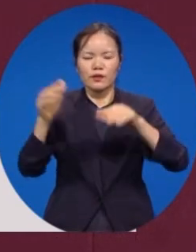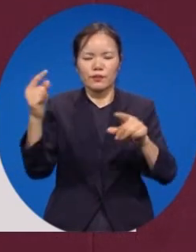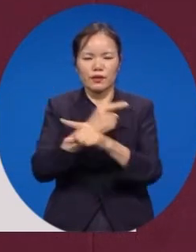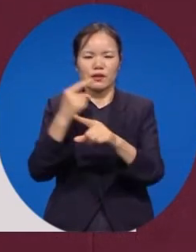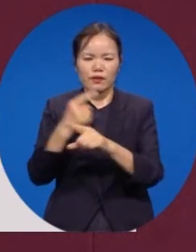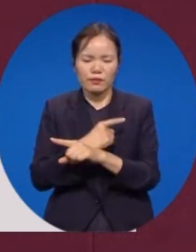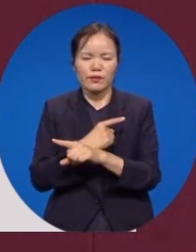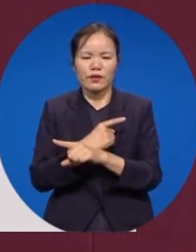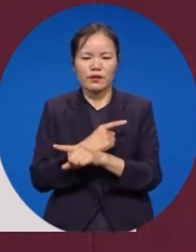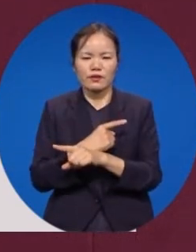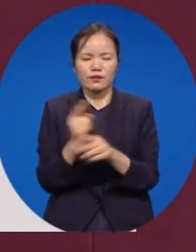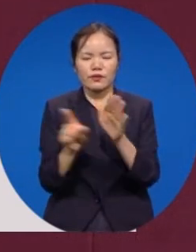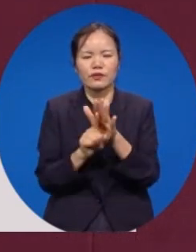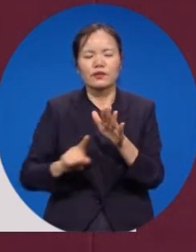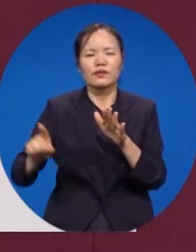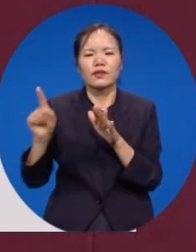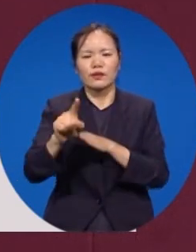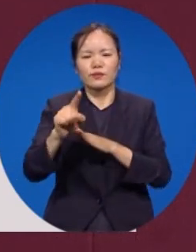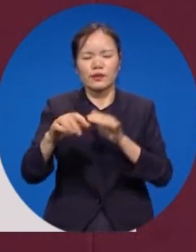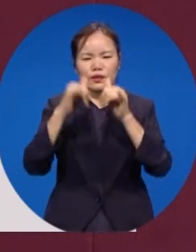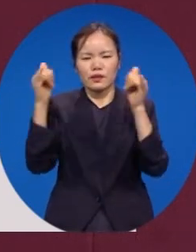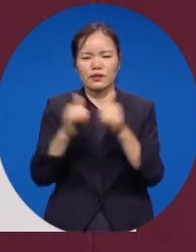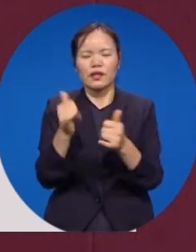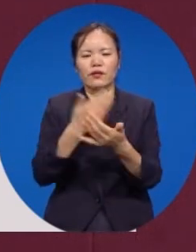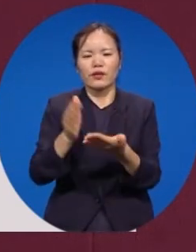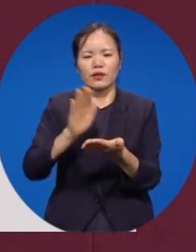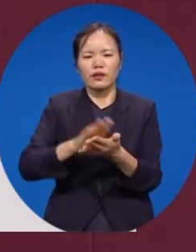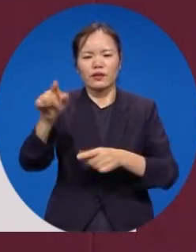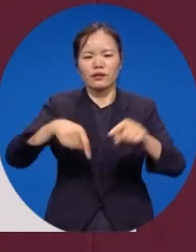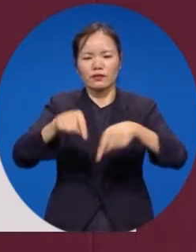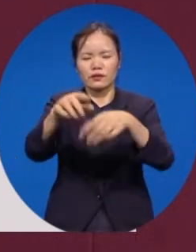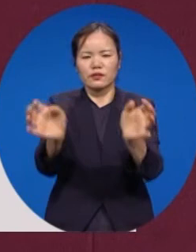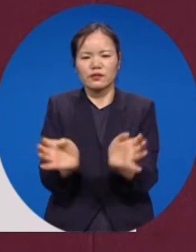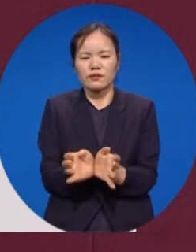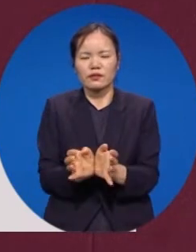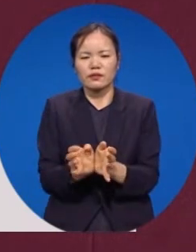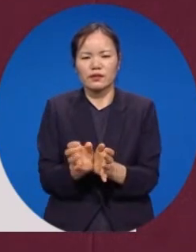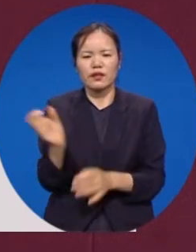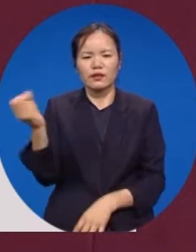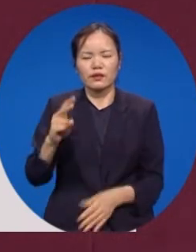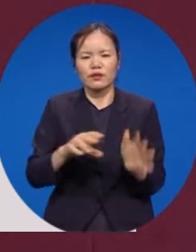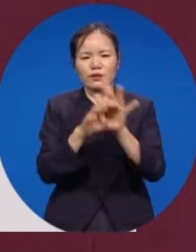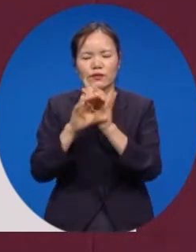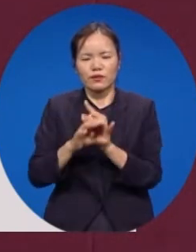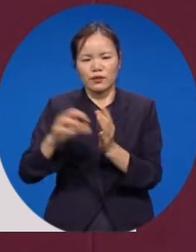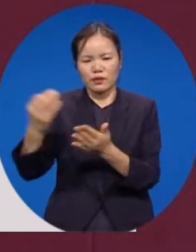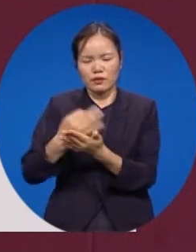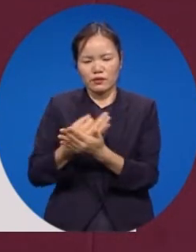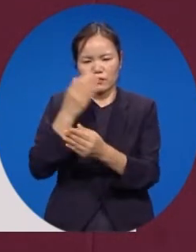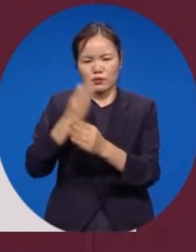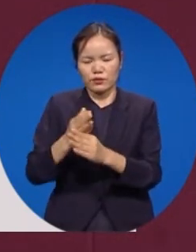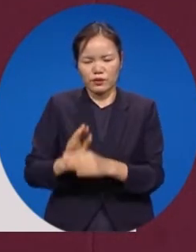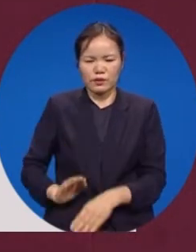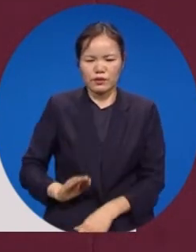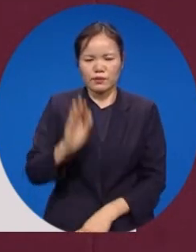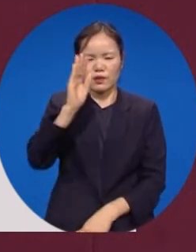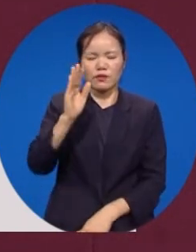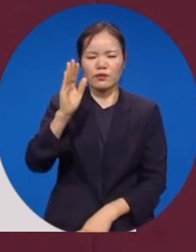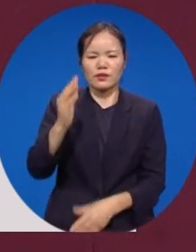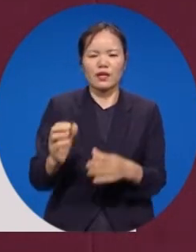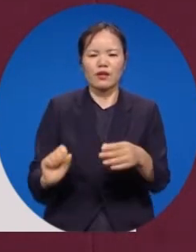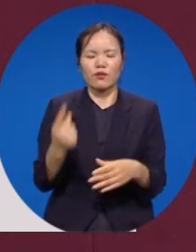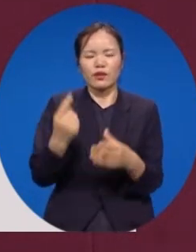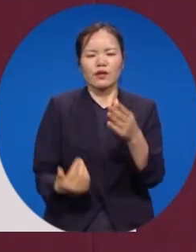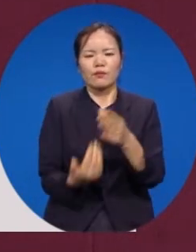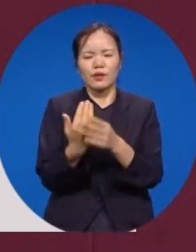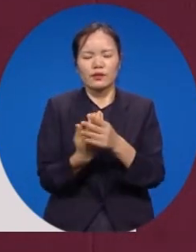시정하는 선도적인 사회개혁 정당, 코로나와 소득주도 성장이 야기하고 있는 경제